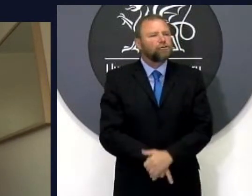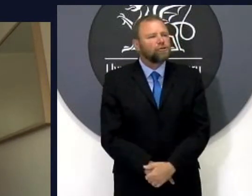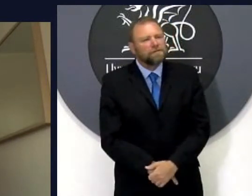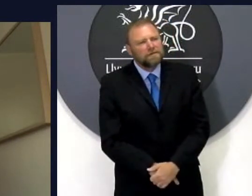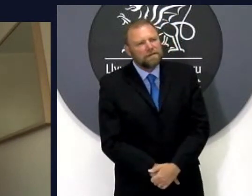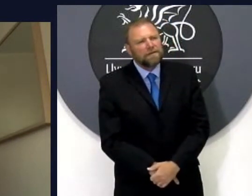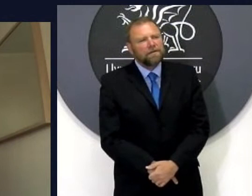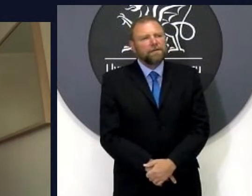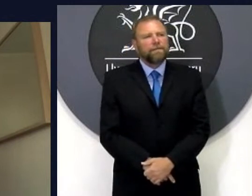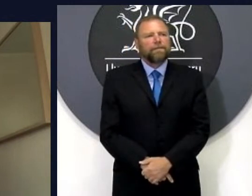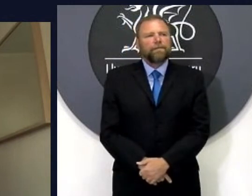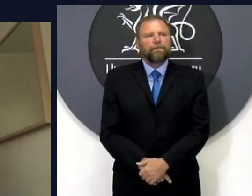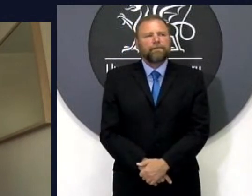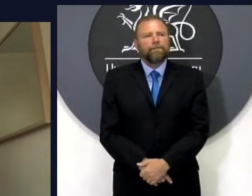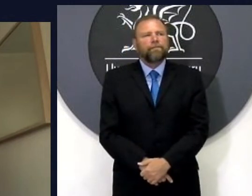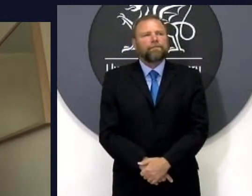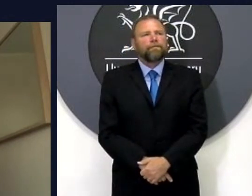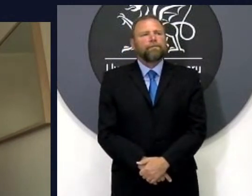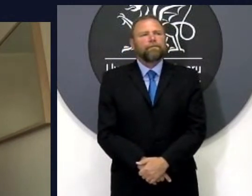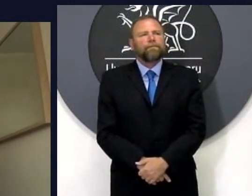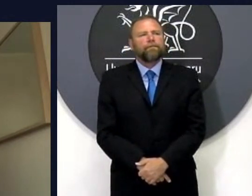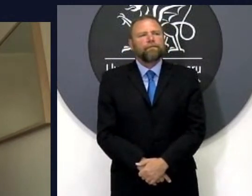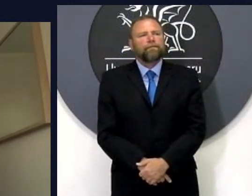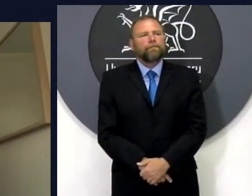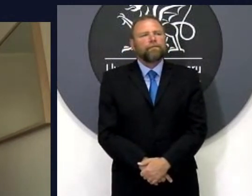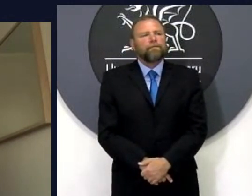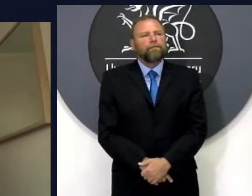sicrhau adferiad llawn i'r gwasanaeth iechyd